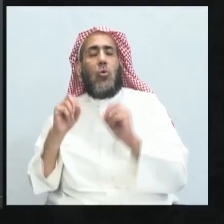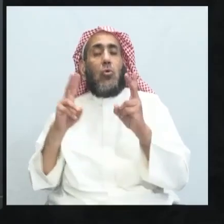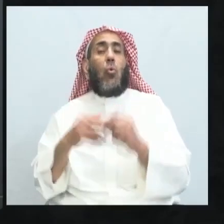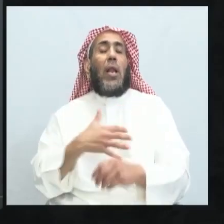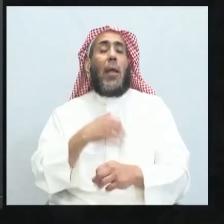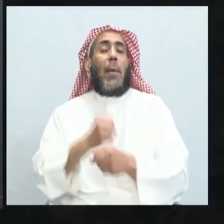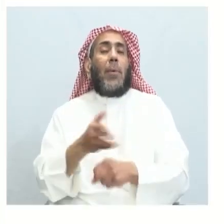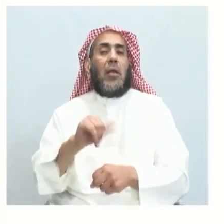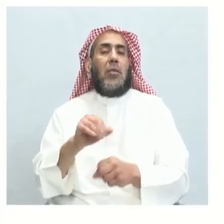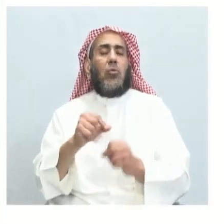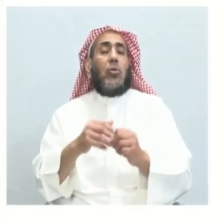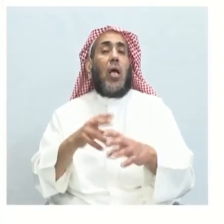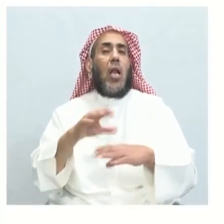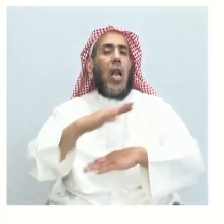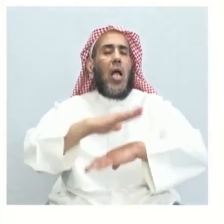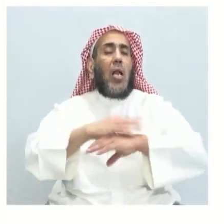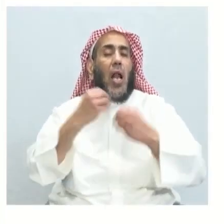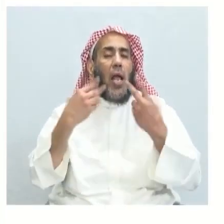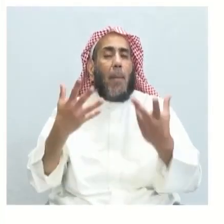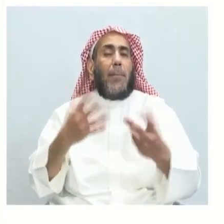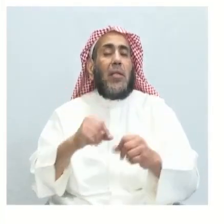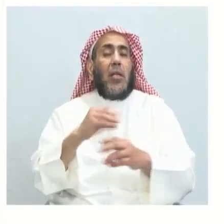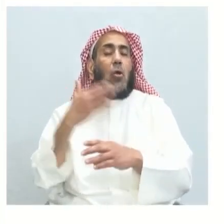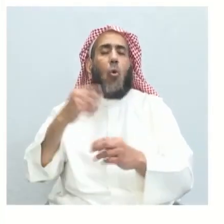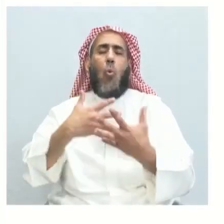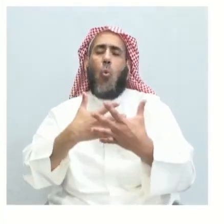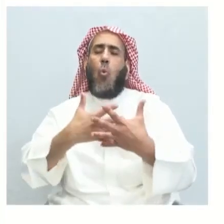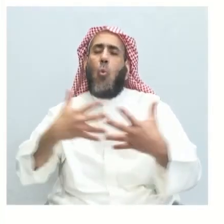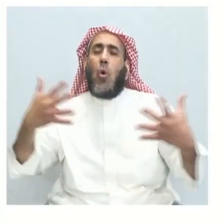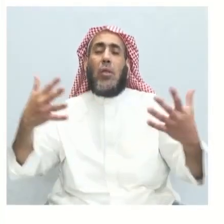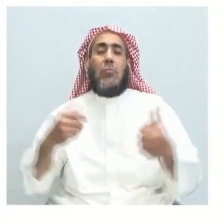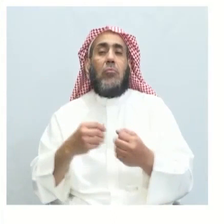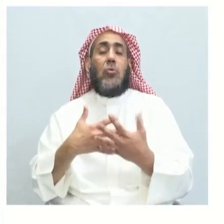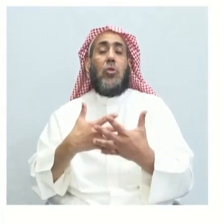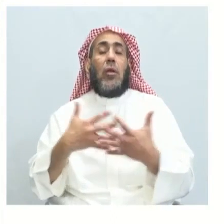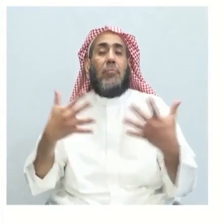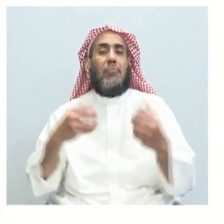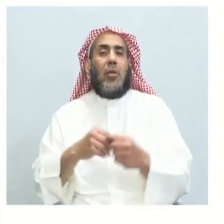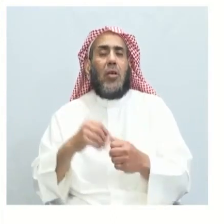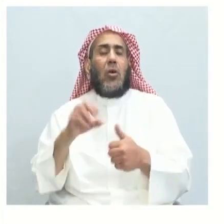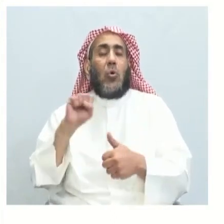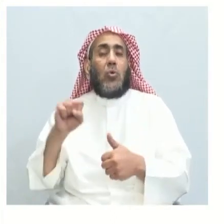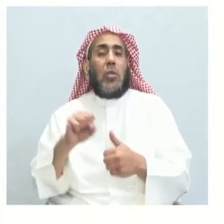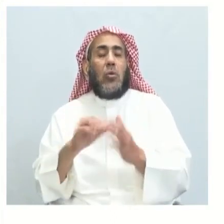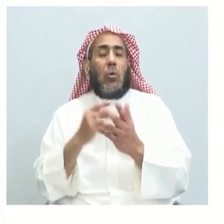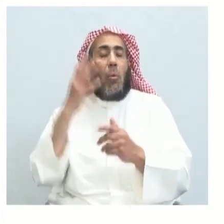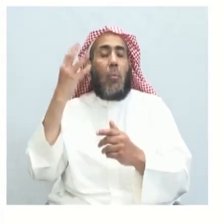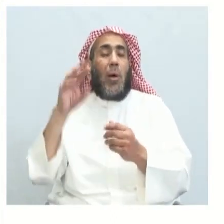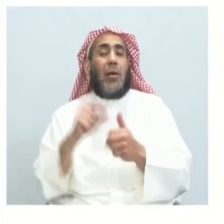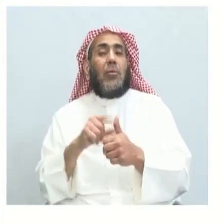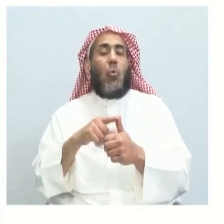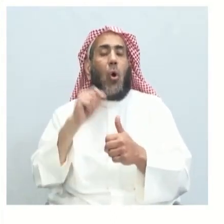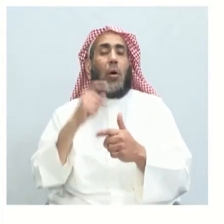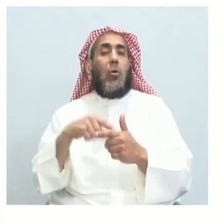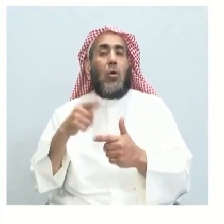بالاخره القيم التي اشارت اليها الخطب ما هي القيم قيم كثيره جدا التي اشارت اليها الخطب في خ خصوصا في خطبه ابي بكر وكذلك خطبه